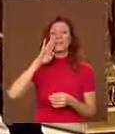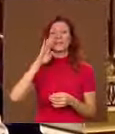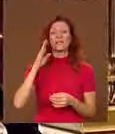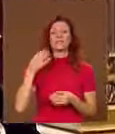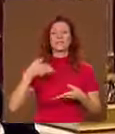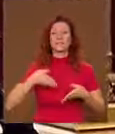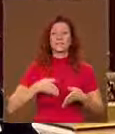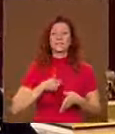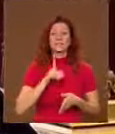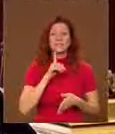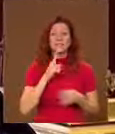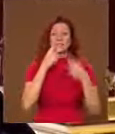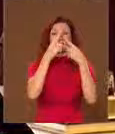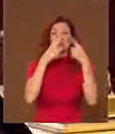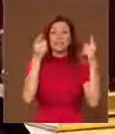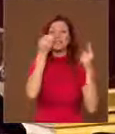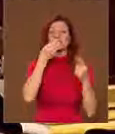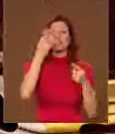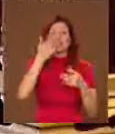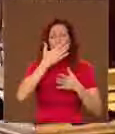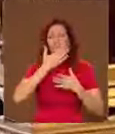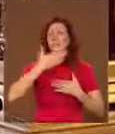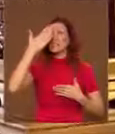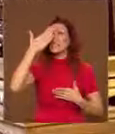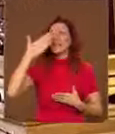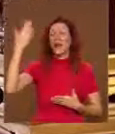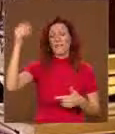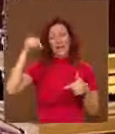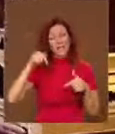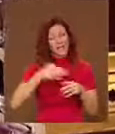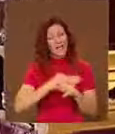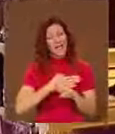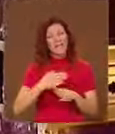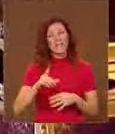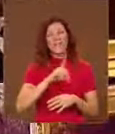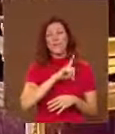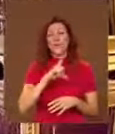Дух, въздаваме слава сега и винаги, и во веки